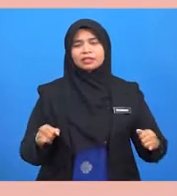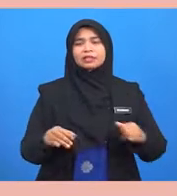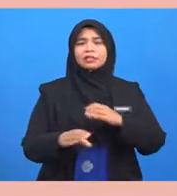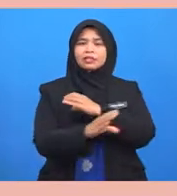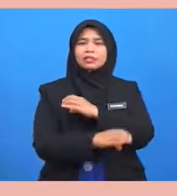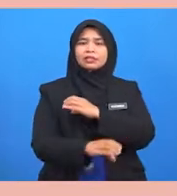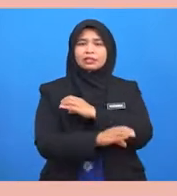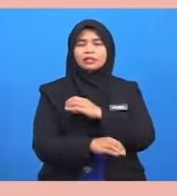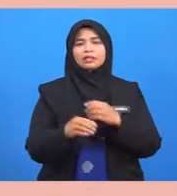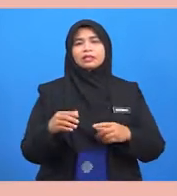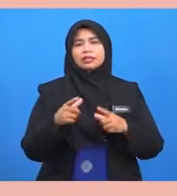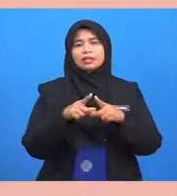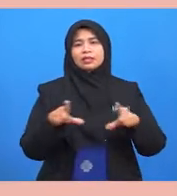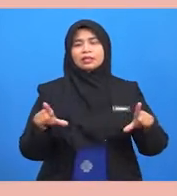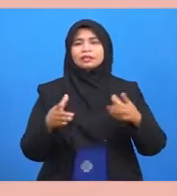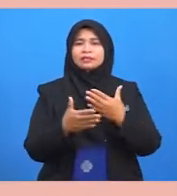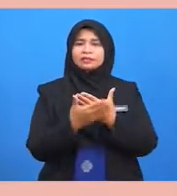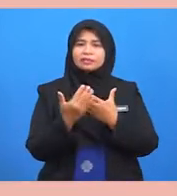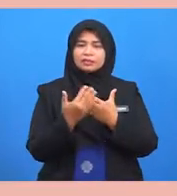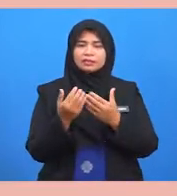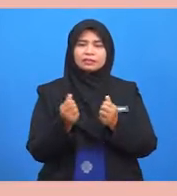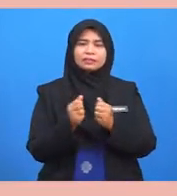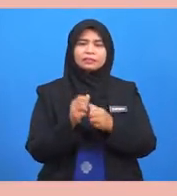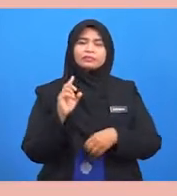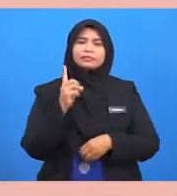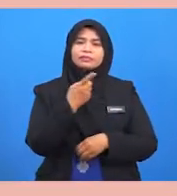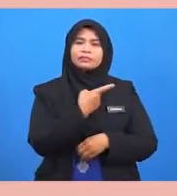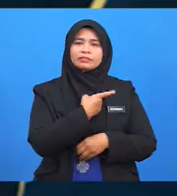Negara-negara lain senang dengan kita.